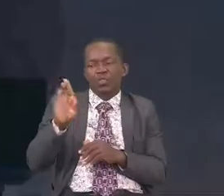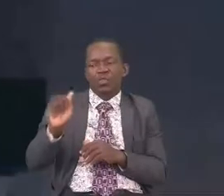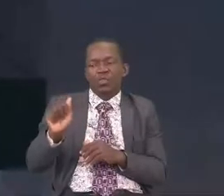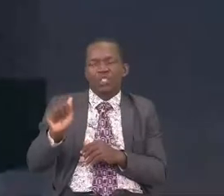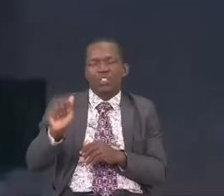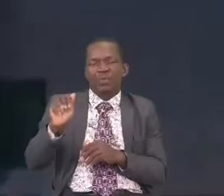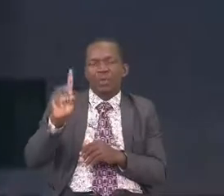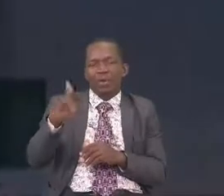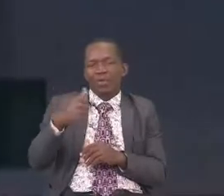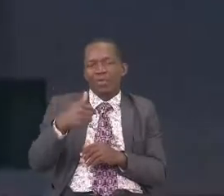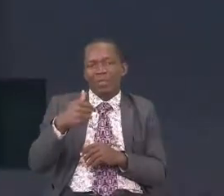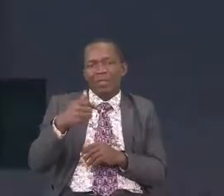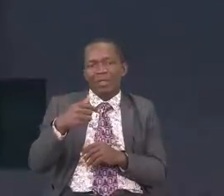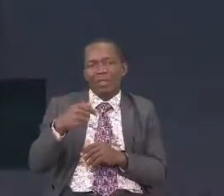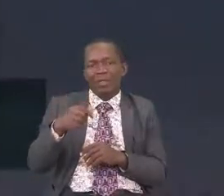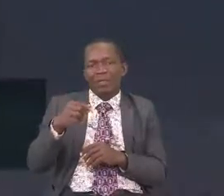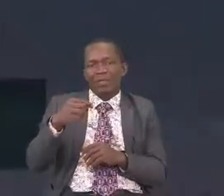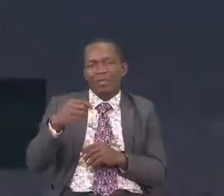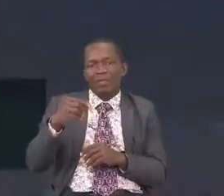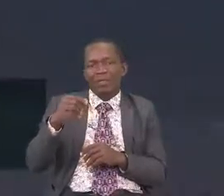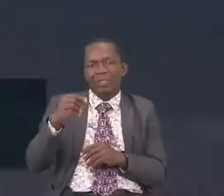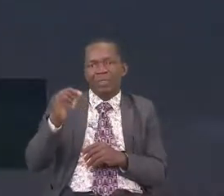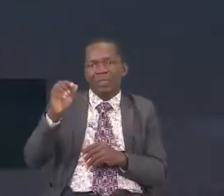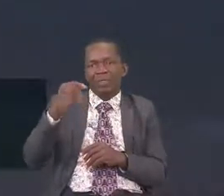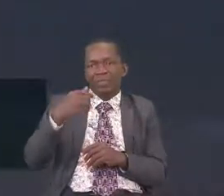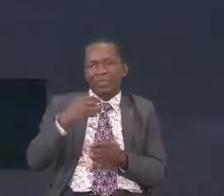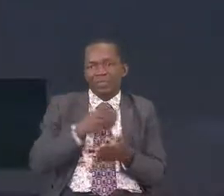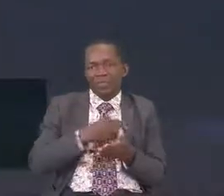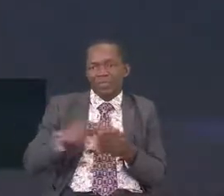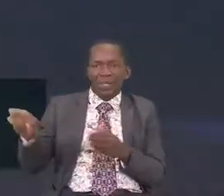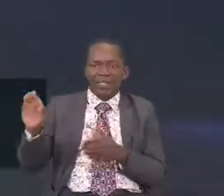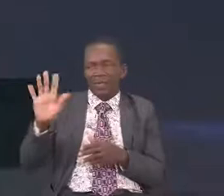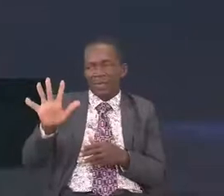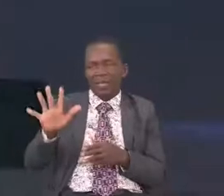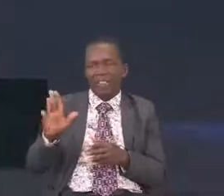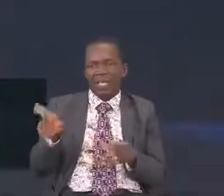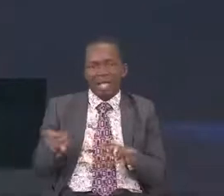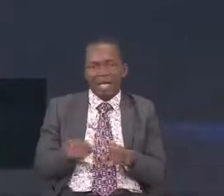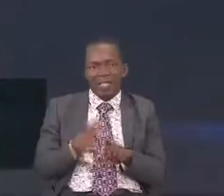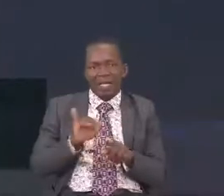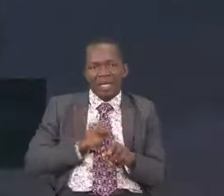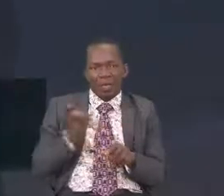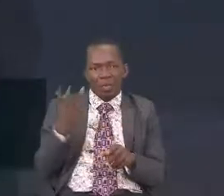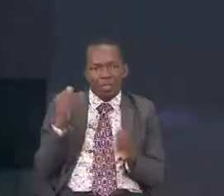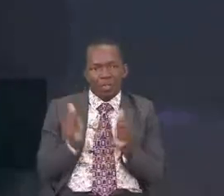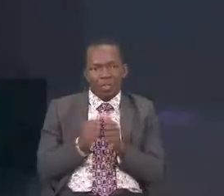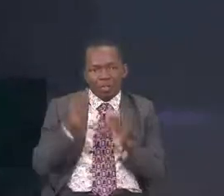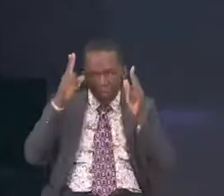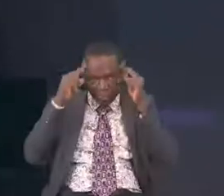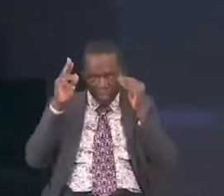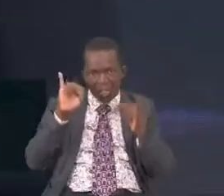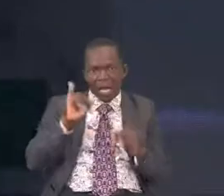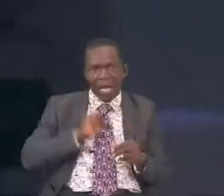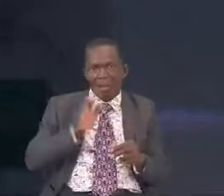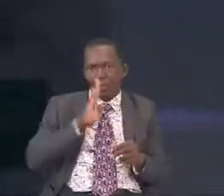vie. Tous les jours de ta vie. Comme j'ai été avec Moïse, je serai avec toi. Est-ce